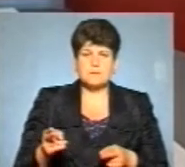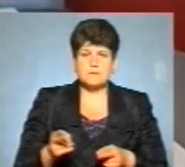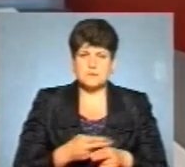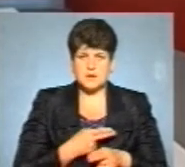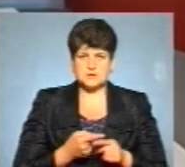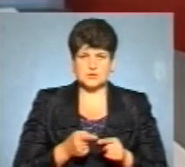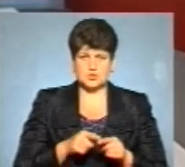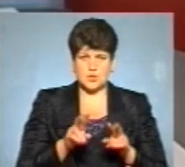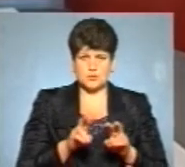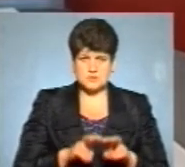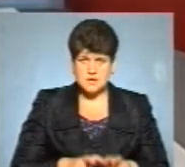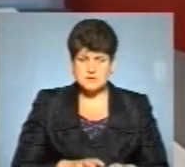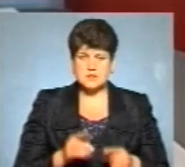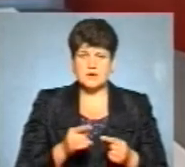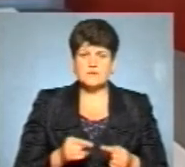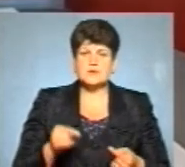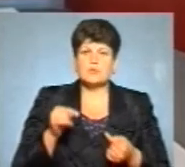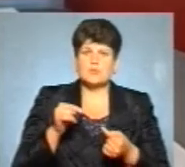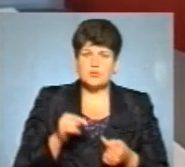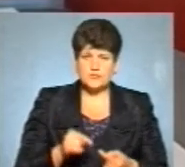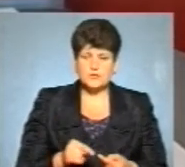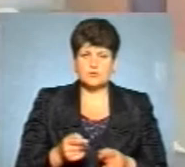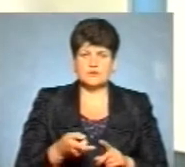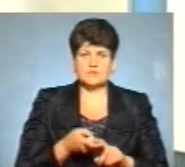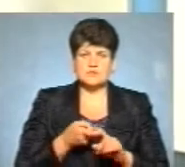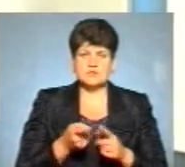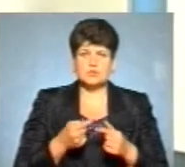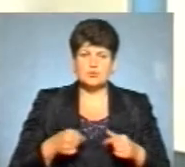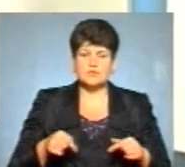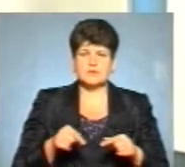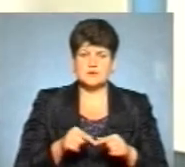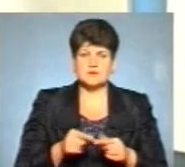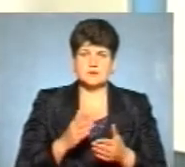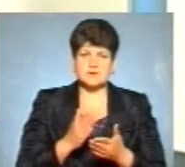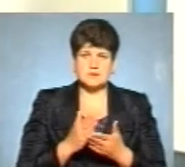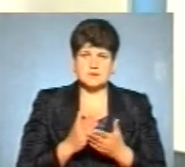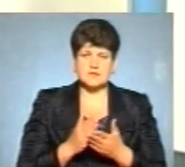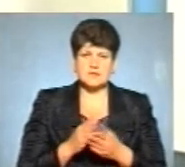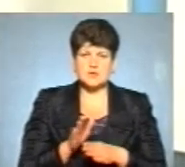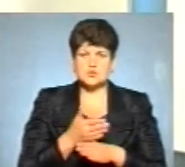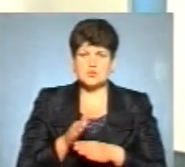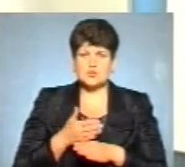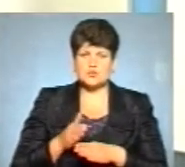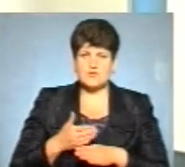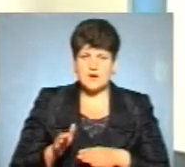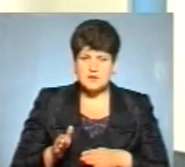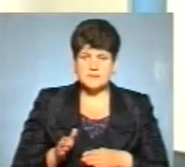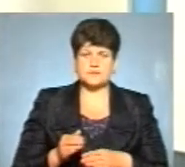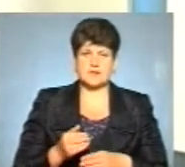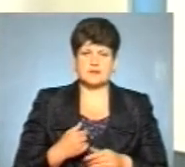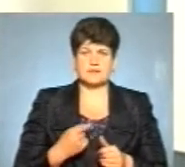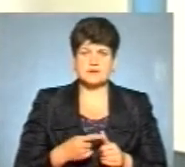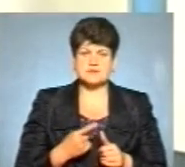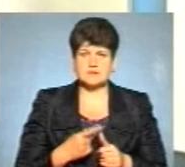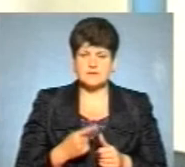цього обстеження. Відповідно, в інфекційному відділенні відбувається певне сортування. І тому,